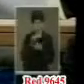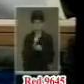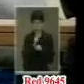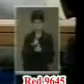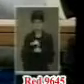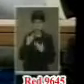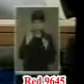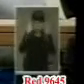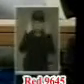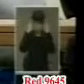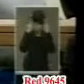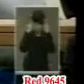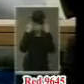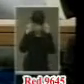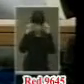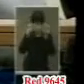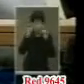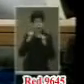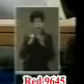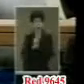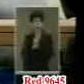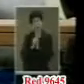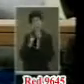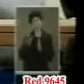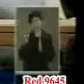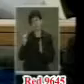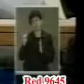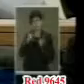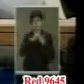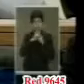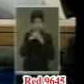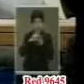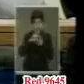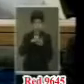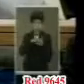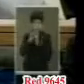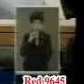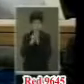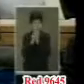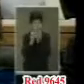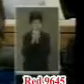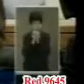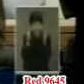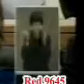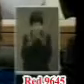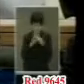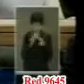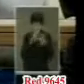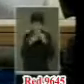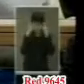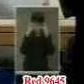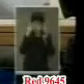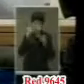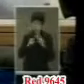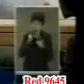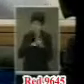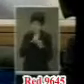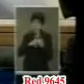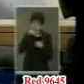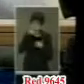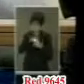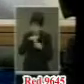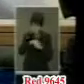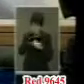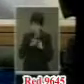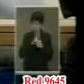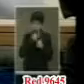จากนั้นนายกรัฐมนตรีเวลานั้นก็ลาออกการแก้ไขรัฐธรรมนูญประเด็นนายกรัฐมนตรีต้องมาจากการเลือกตั้งประเ